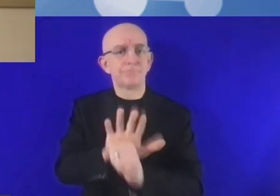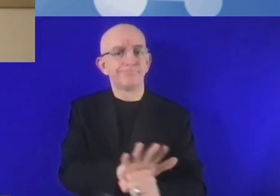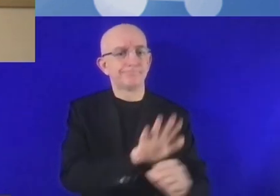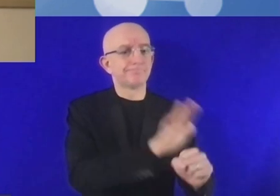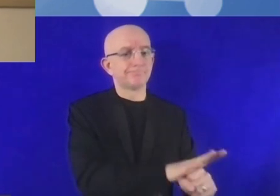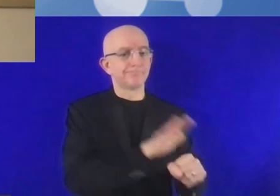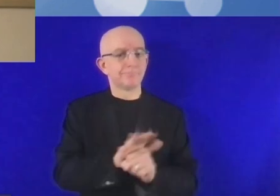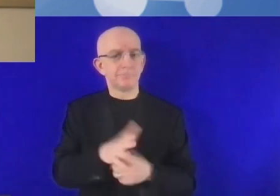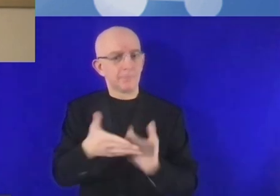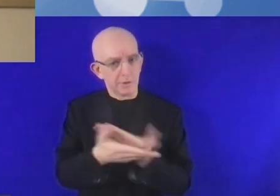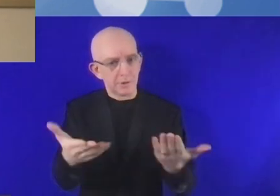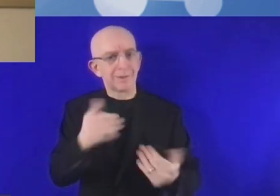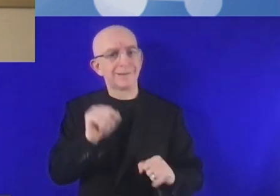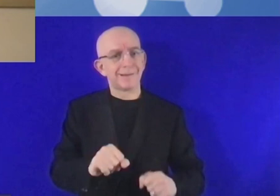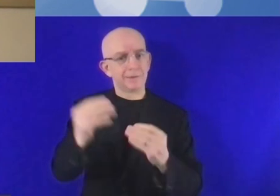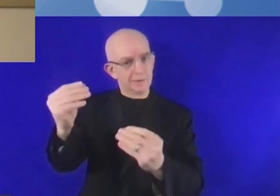to niezwykle ważne dla rozwoju